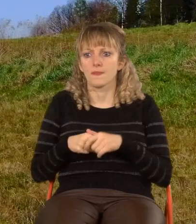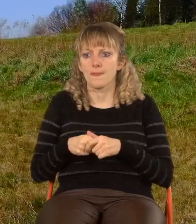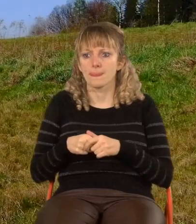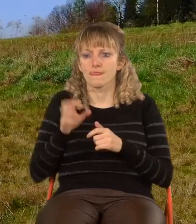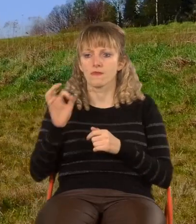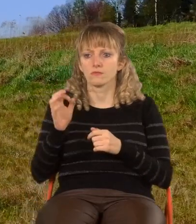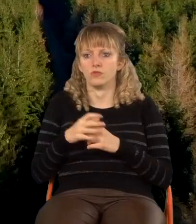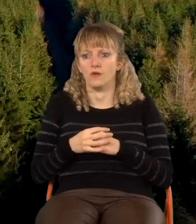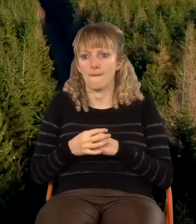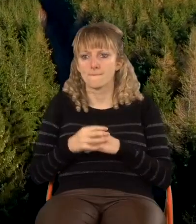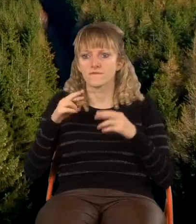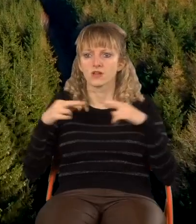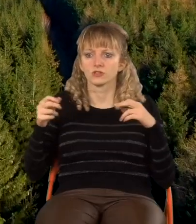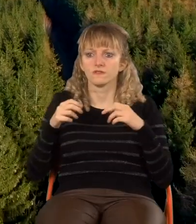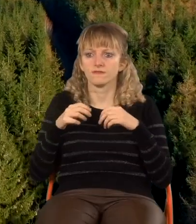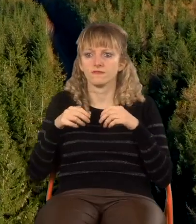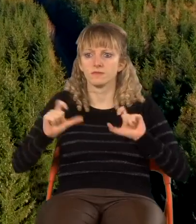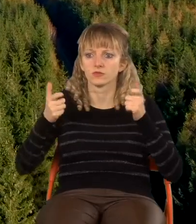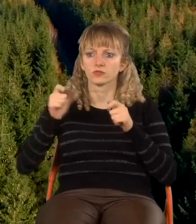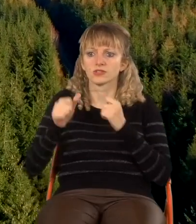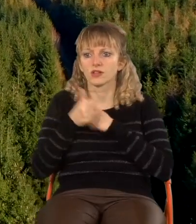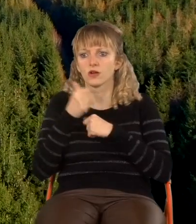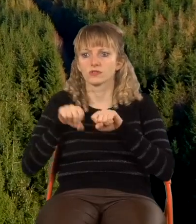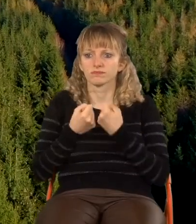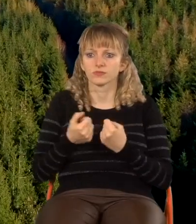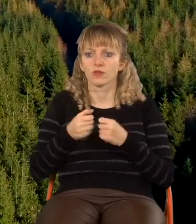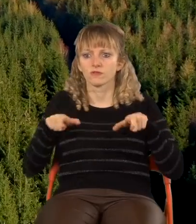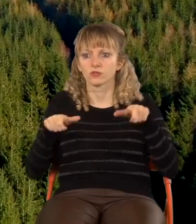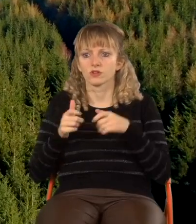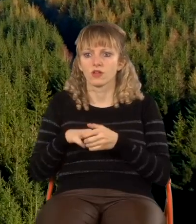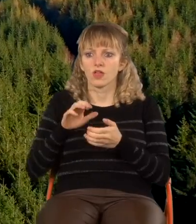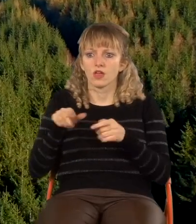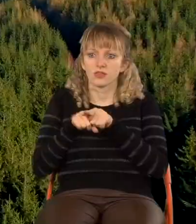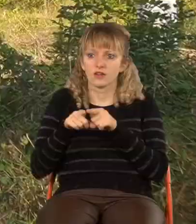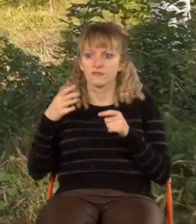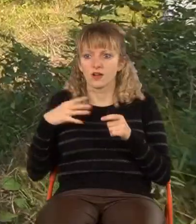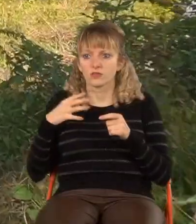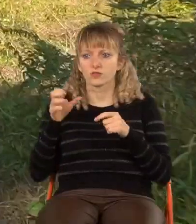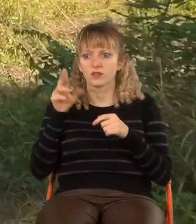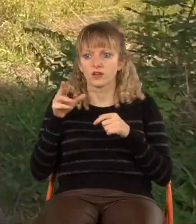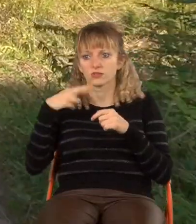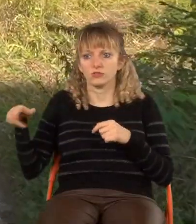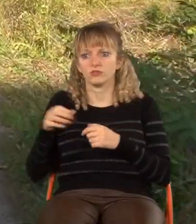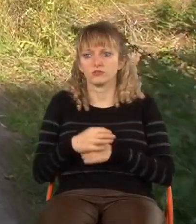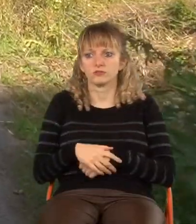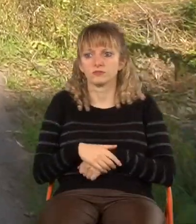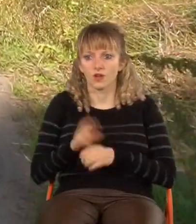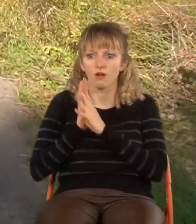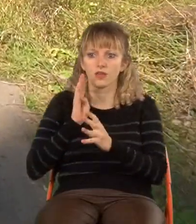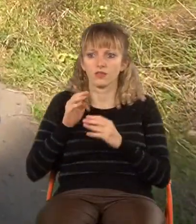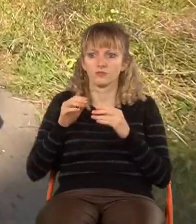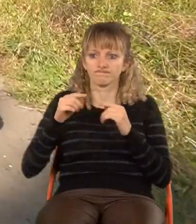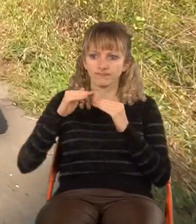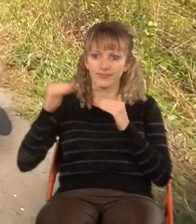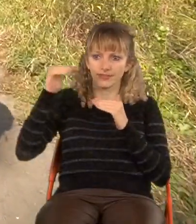razie wypadku coś się stało, zepsuło z wózkiem, także warto takie rzeczy mieć. Kolejnym etapem przygotowań jest